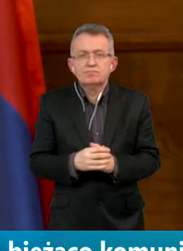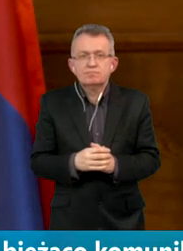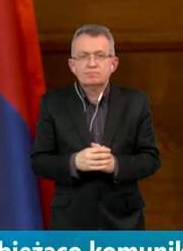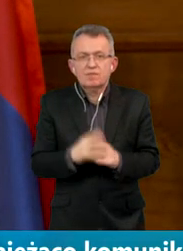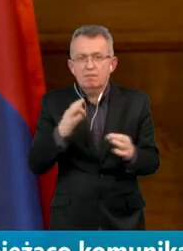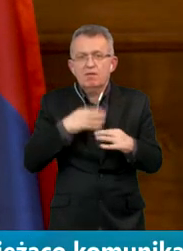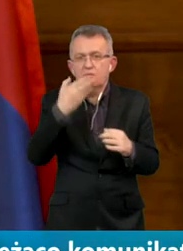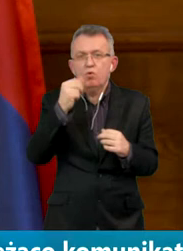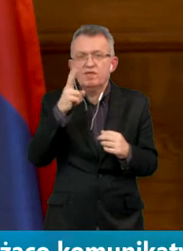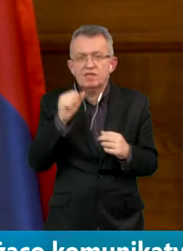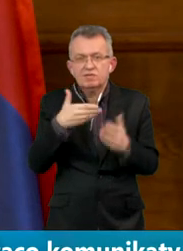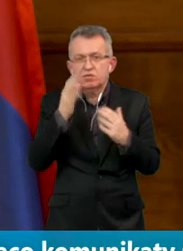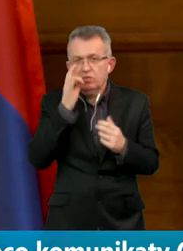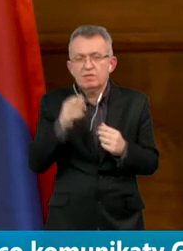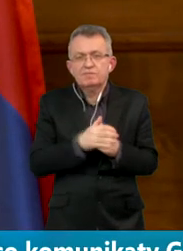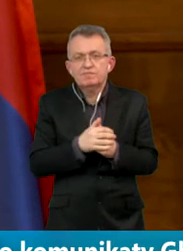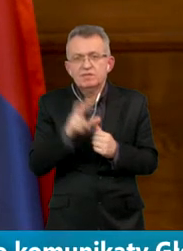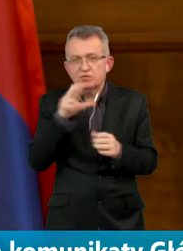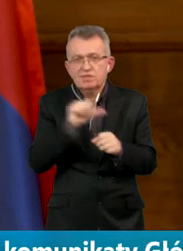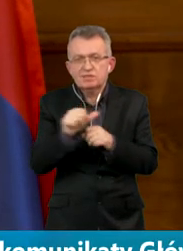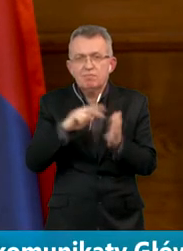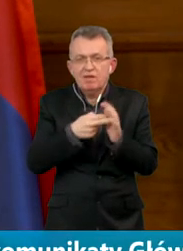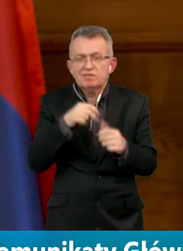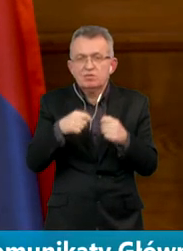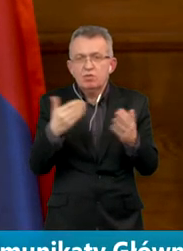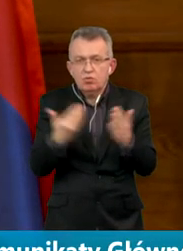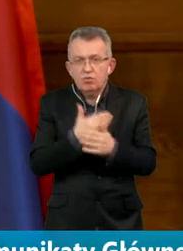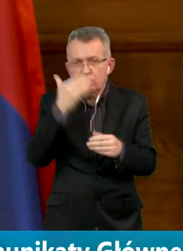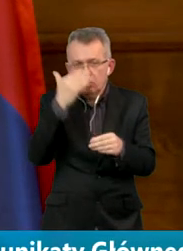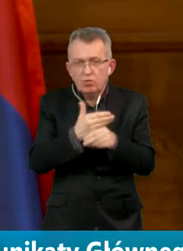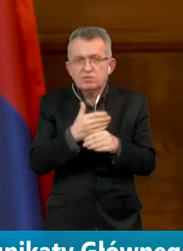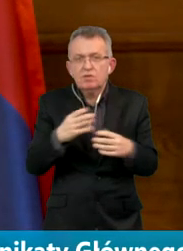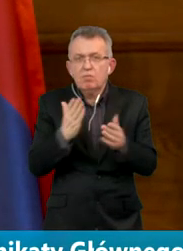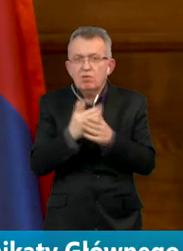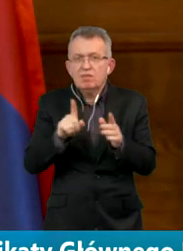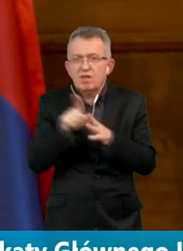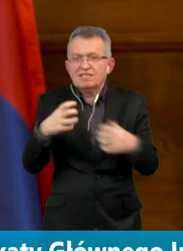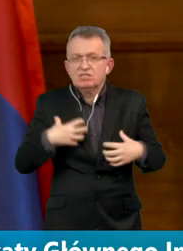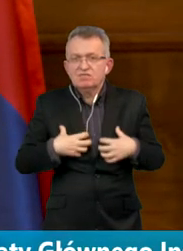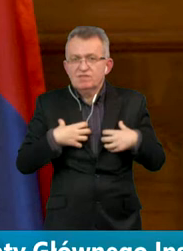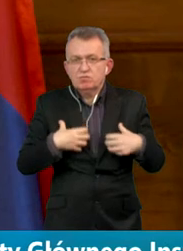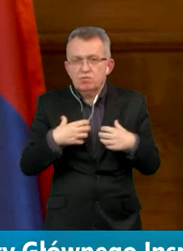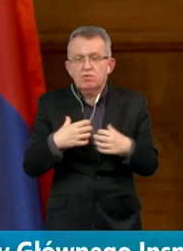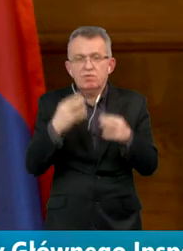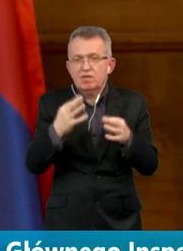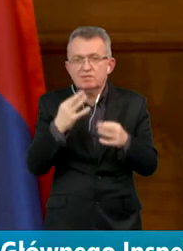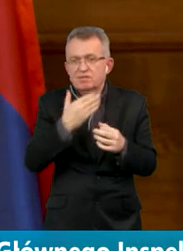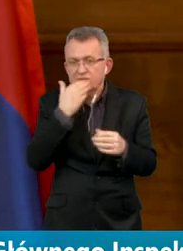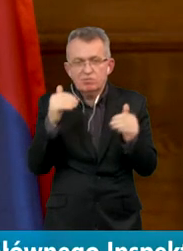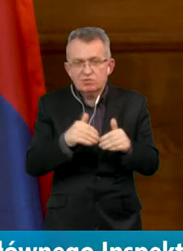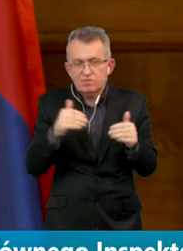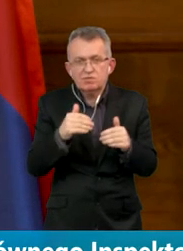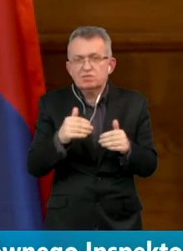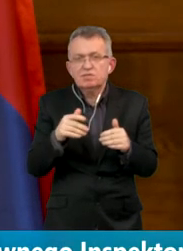Pani Monika, dzień dobry panie prezydencie. Czy jest w planach Szczecina stworzenie nocnej pomocy dla zwierząt? Z tego co wiem, aktualnie takiej możliwości nie ma w żadnej